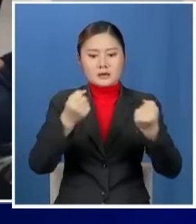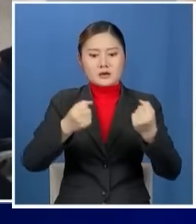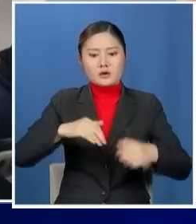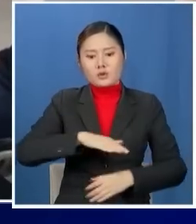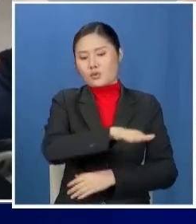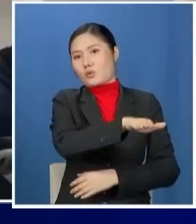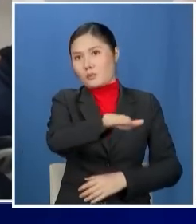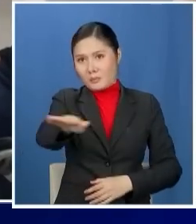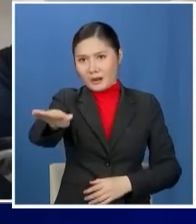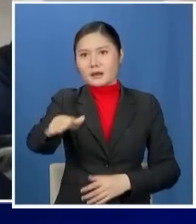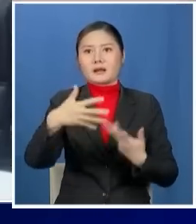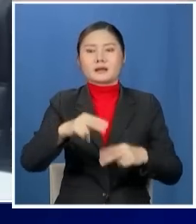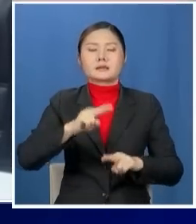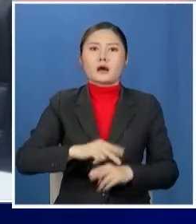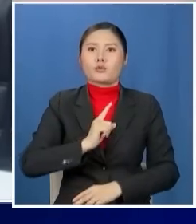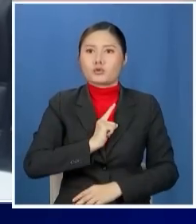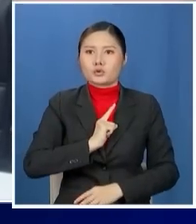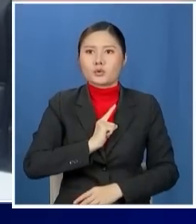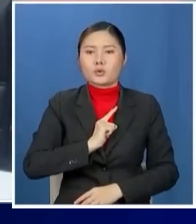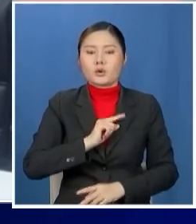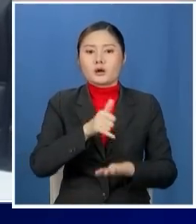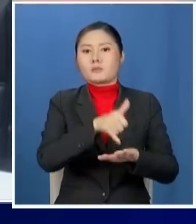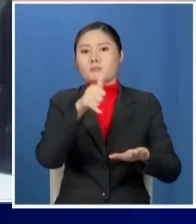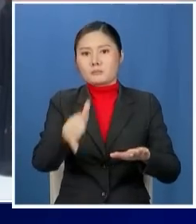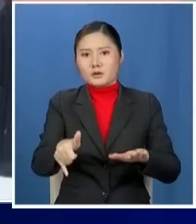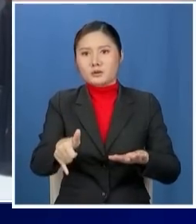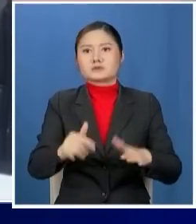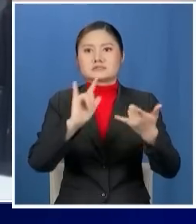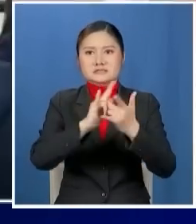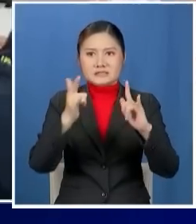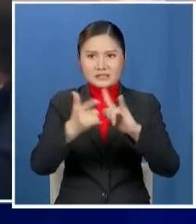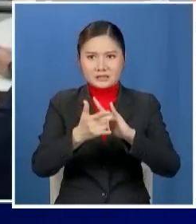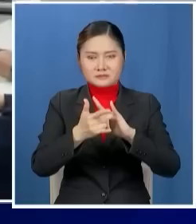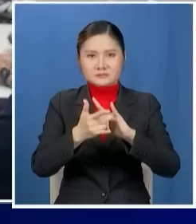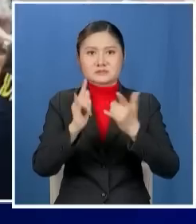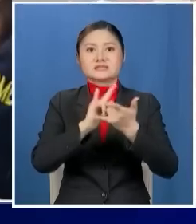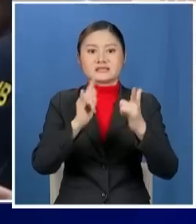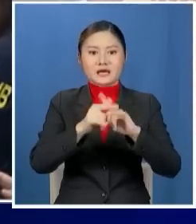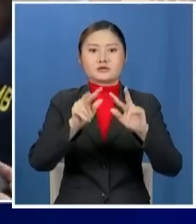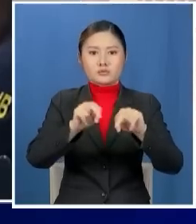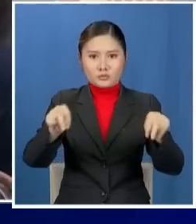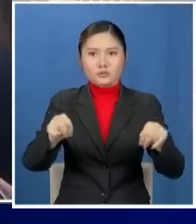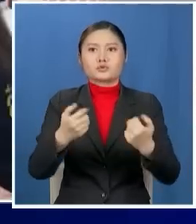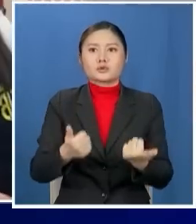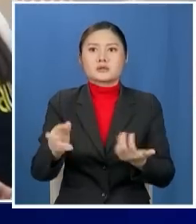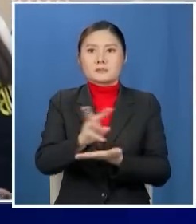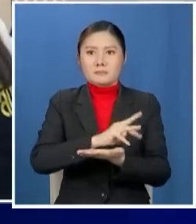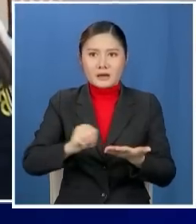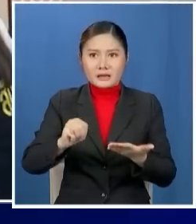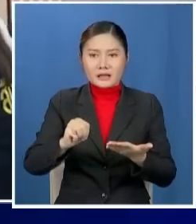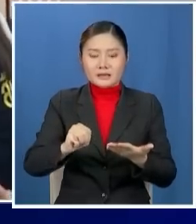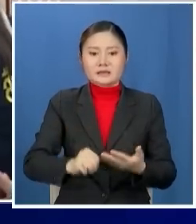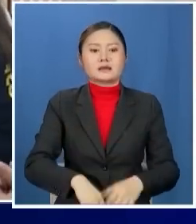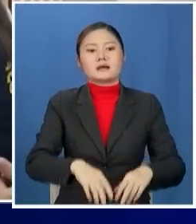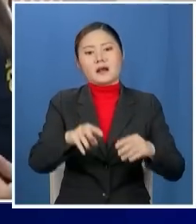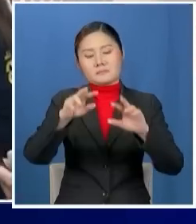าลัยกรุงเทพธนบุรีครับนั่งไปคนเดียวนะครับแล้วก็นั่งไปลงที่ห้างเซ็นทรัลเวสเกตต้องบอกก่อนนะฮะว่าณตอนนี้มหาวิทยาลัยกับห้างไม่เกี่ยว